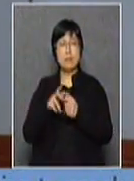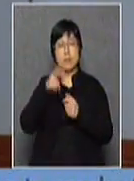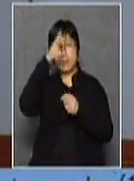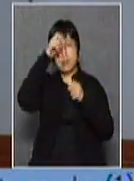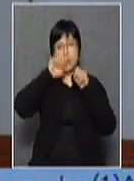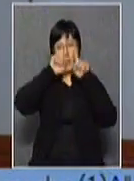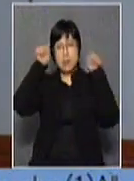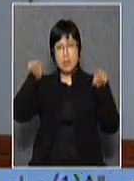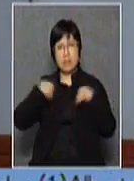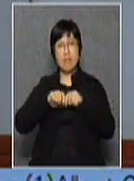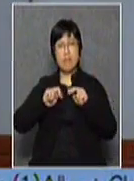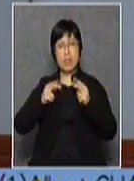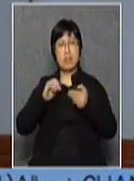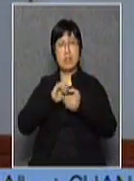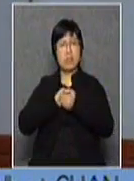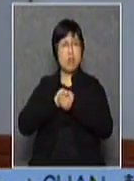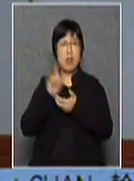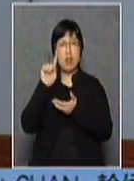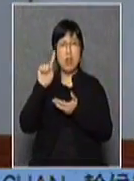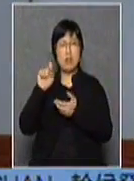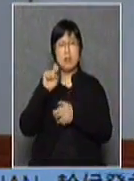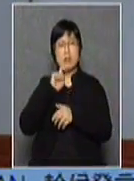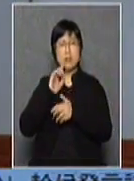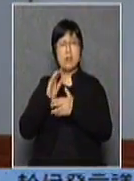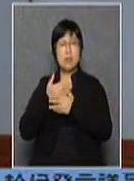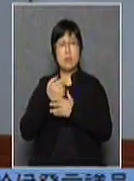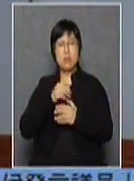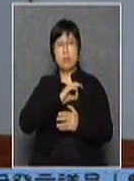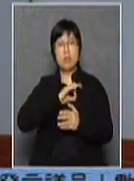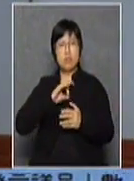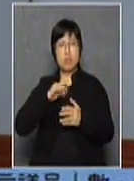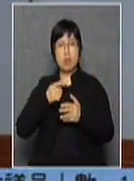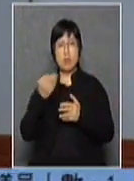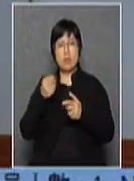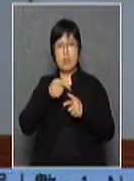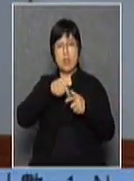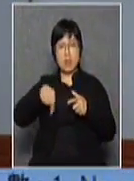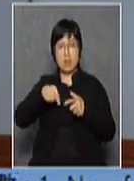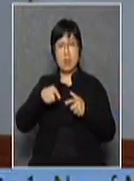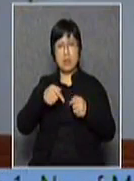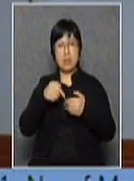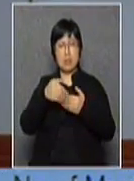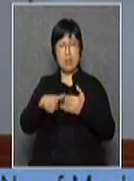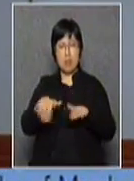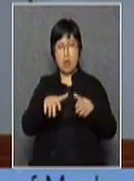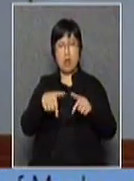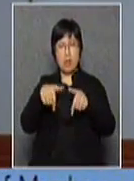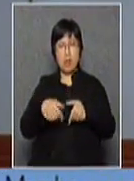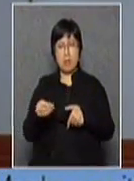講點樣發展大嶼山咧？它是由於珠江三角洲西岸、前海、南沙、